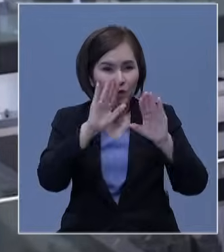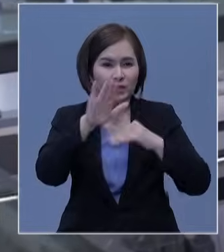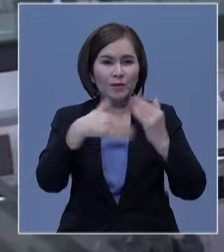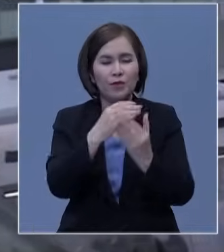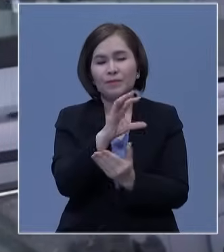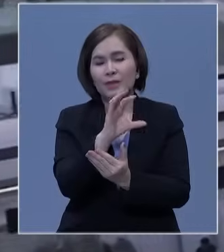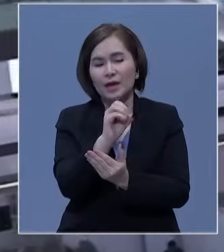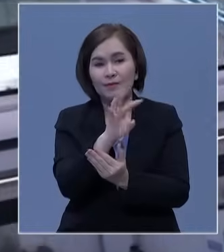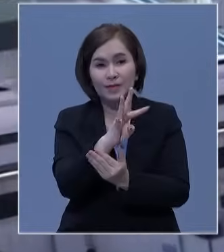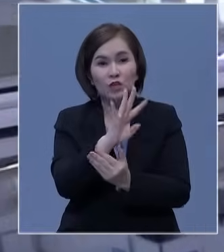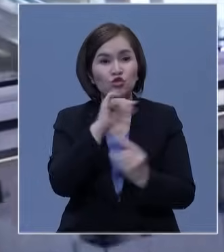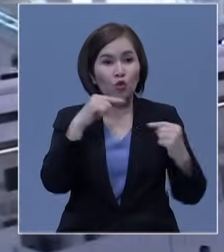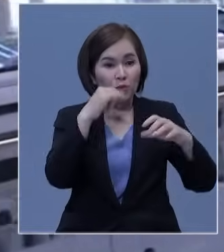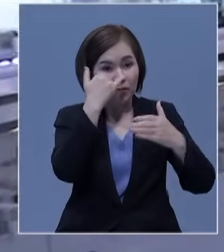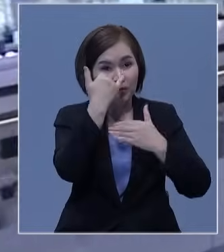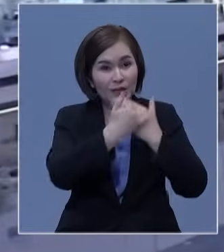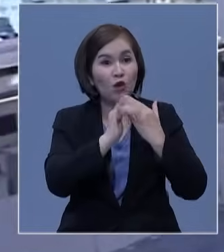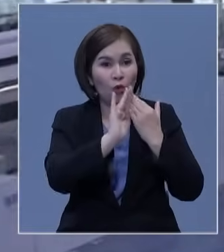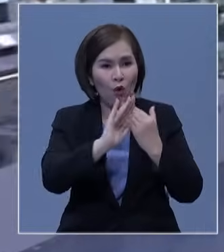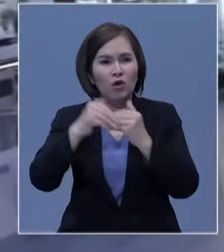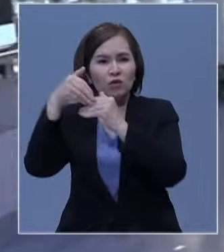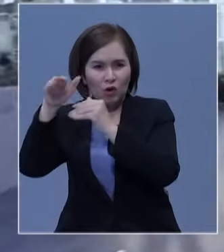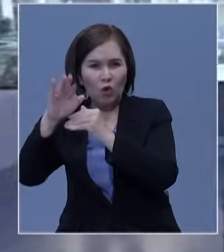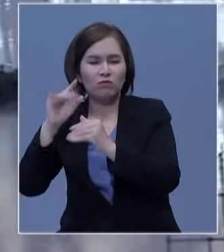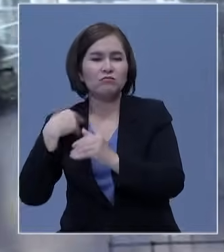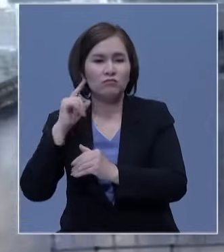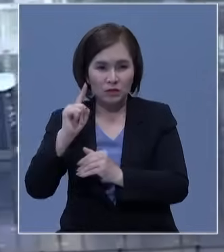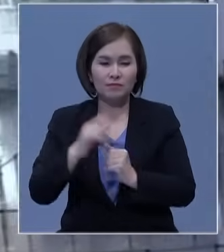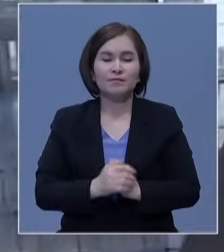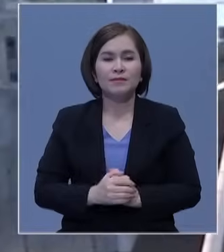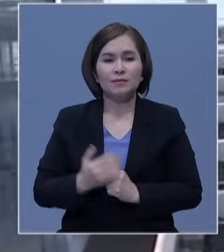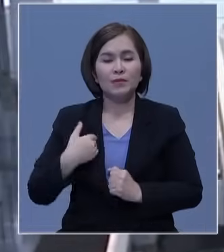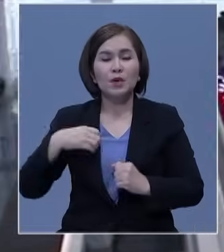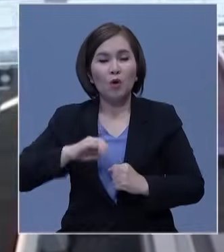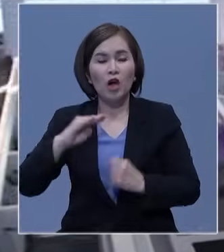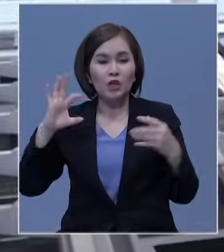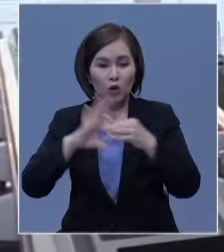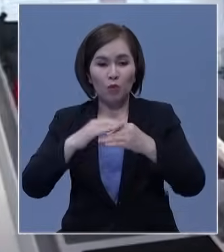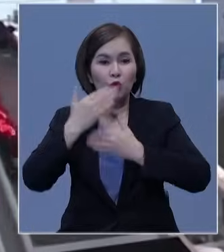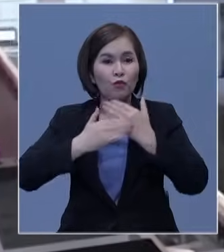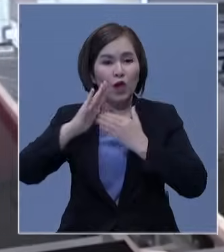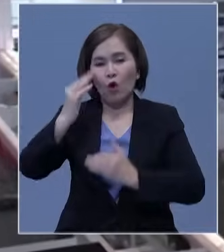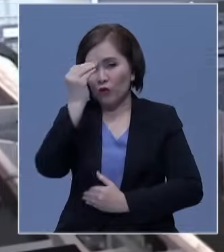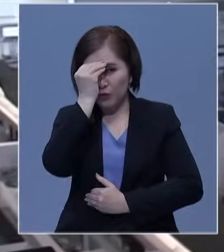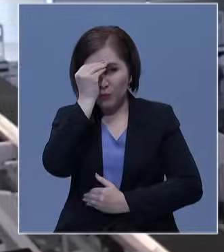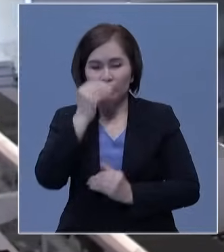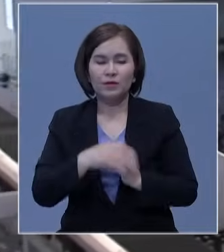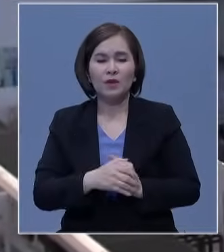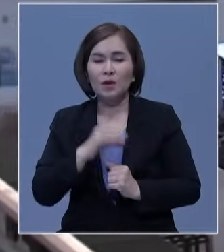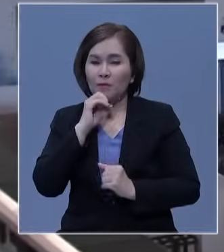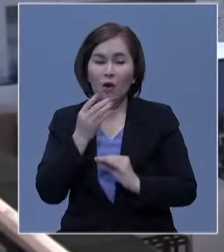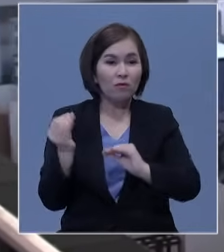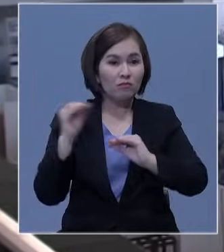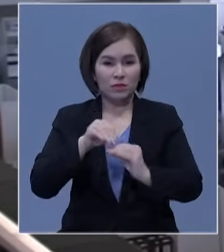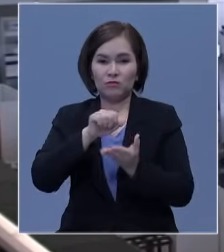ทศและ1เที่ยวบินระหว่างประเทศนะครับขณะที่ทางด้านของบริษัทรถไฟญี่ปุ่นตอนกลางประกาศว่าจะเพิ่ม